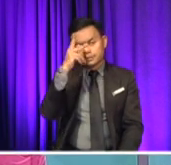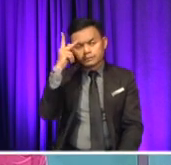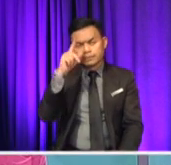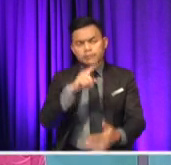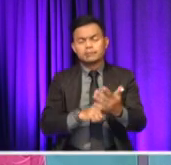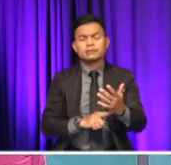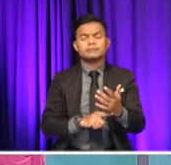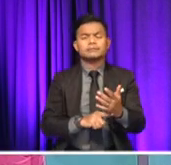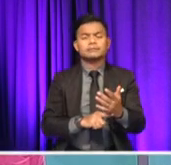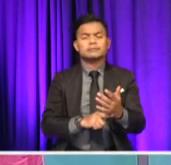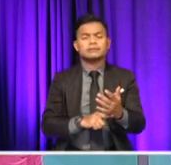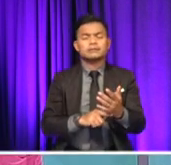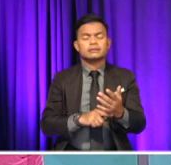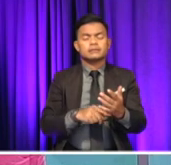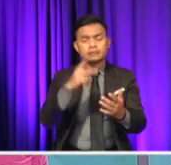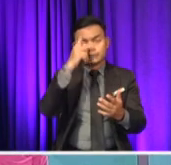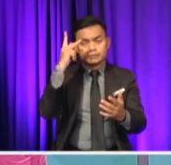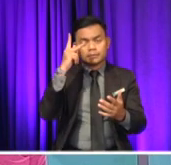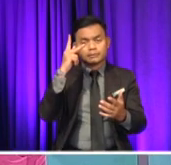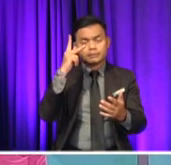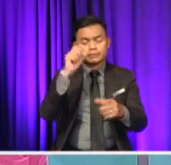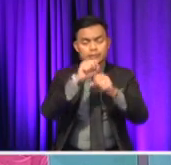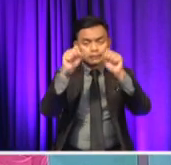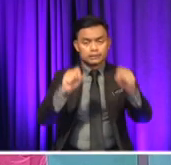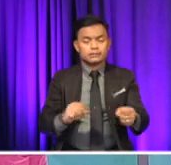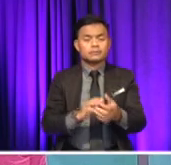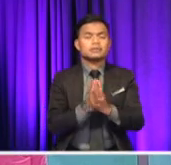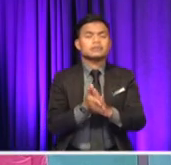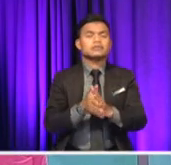lebih tekanan dia akan menyebabkan sistem jadi